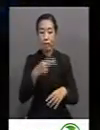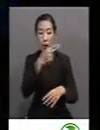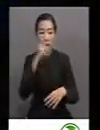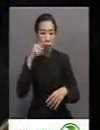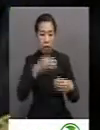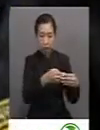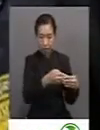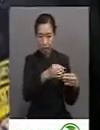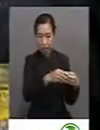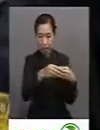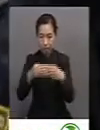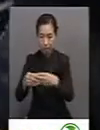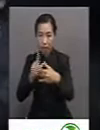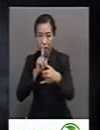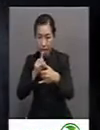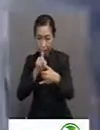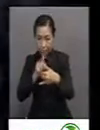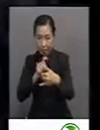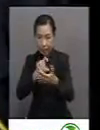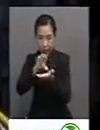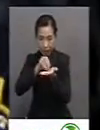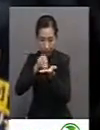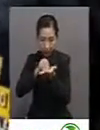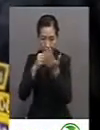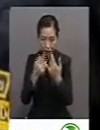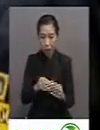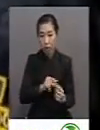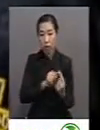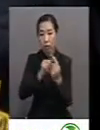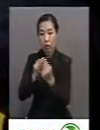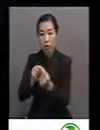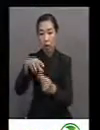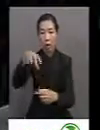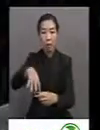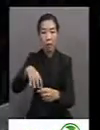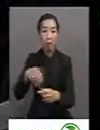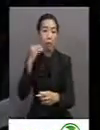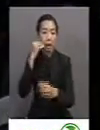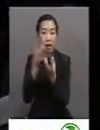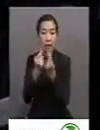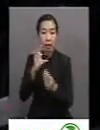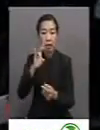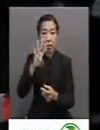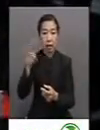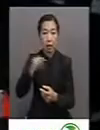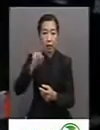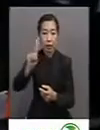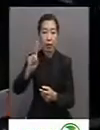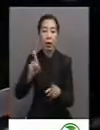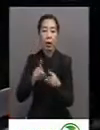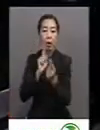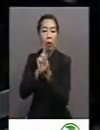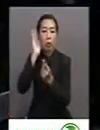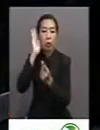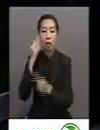อบข้อมูลเพิ่มเติมค่ะต่อมานะคะเจ้าหน้าที่ไปตรวจค้นบ้านเลขที่74/1ไปพบนายอดิศักดิ์คนึงชอบและก็น